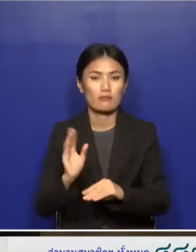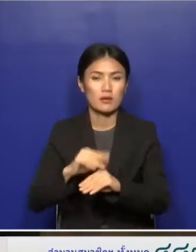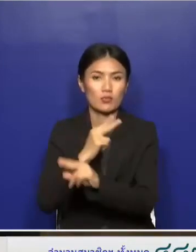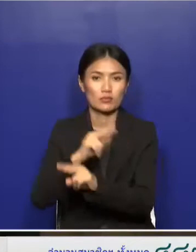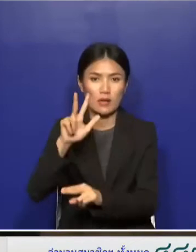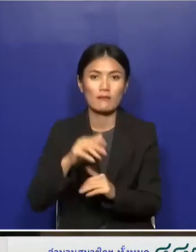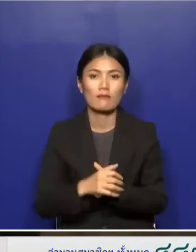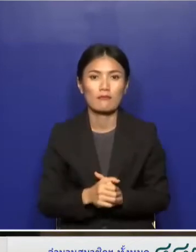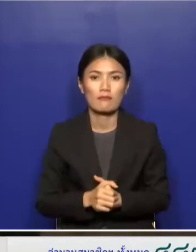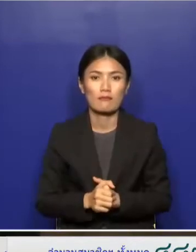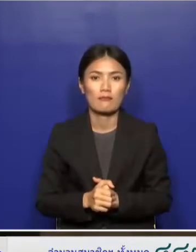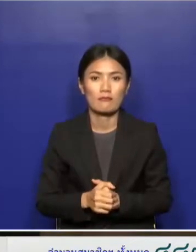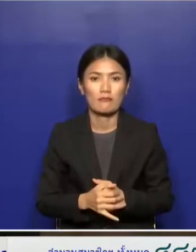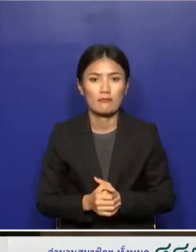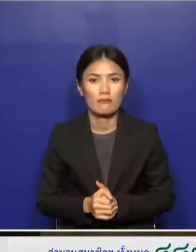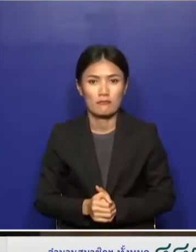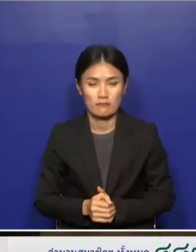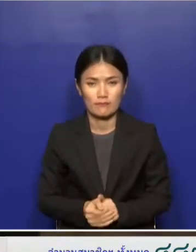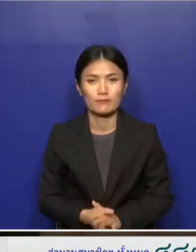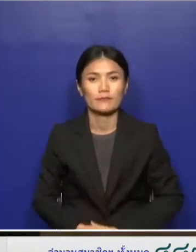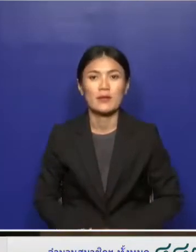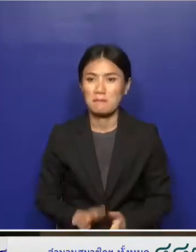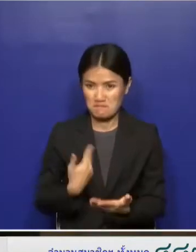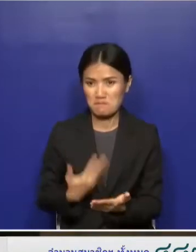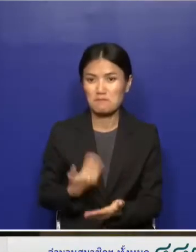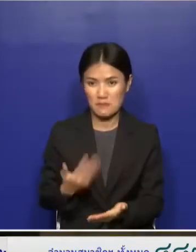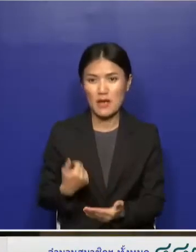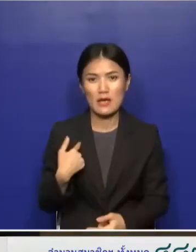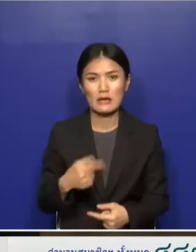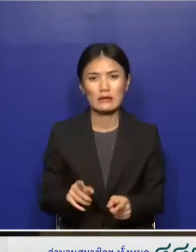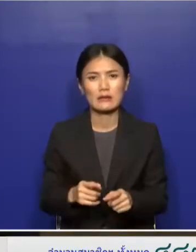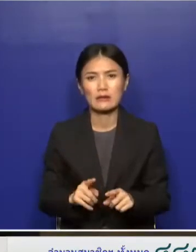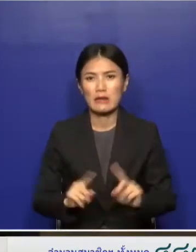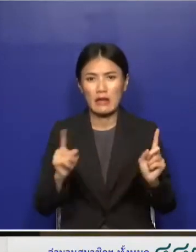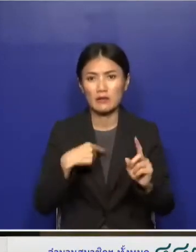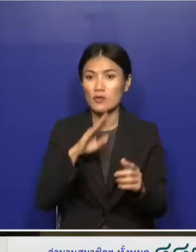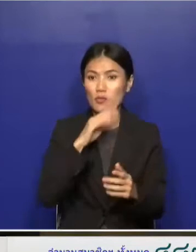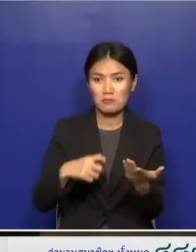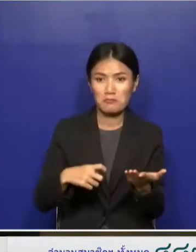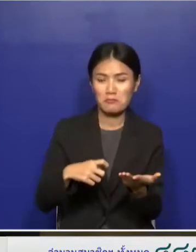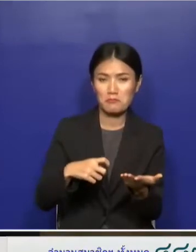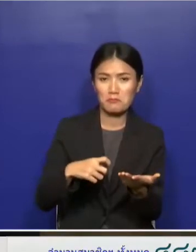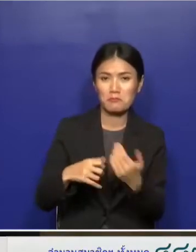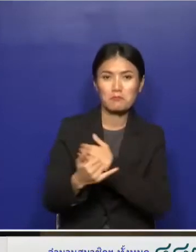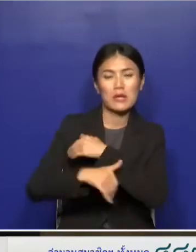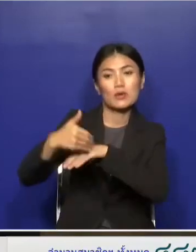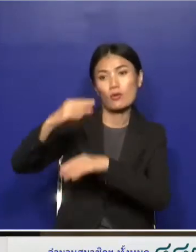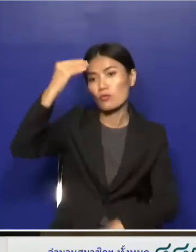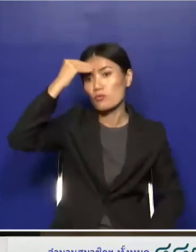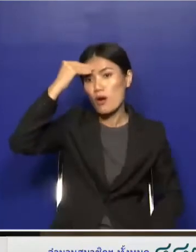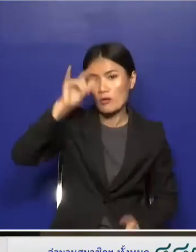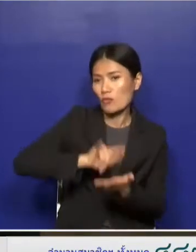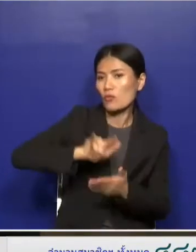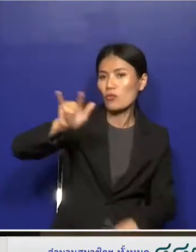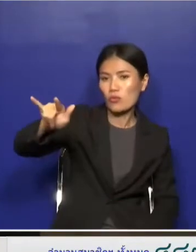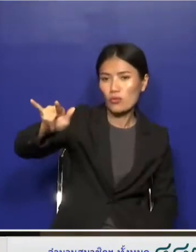ไม่ใช่ราคาโปรโมชั่นเนี่ยก็ประมาณ2เท่าตัวซึ่งมันแตกต่างจากเวลาผมไปต่างประเทศสมมุติว่าผมไปโอซาก้าแล้วผมจะนั่งเครื่องกลับ